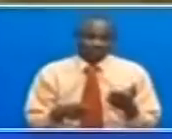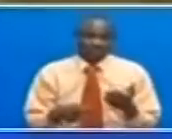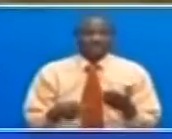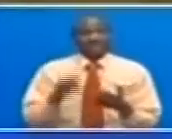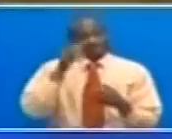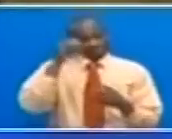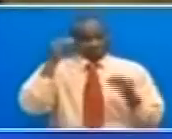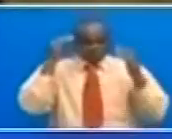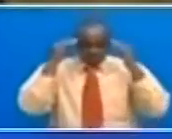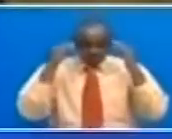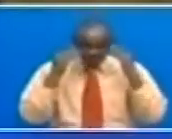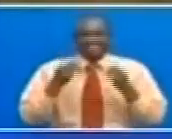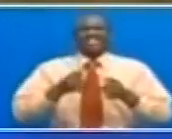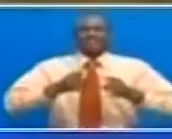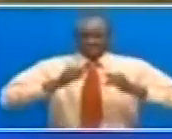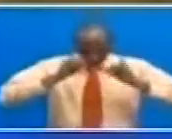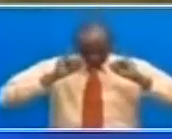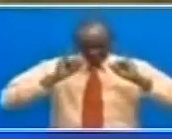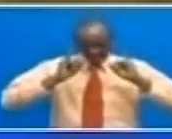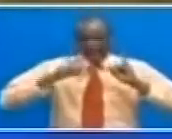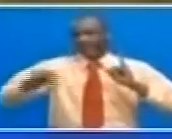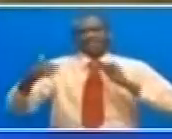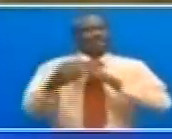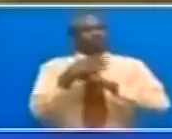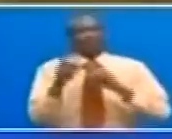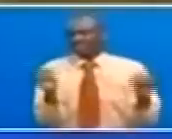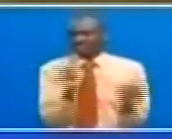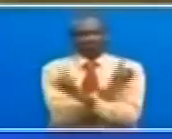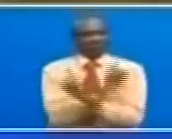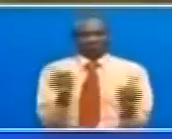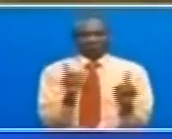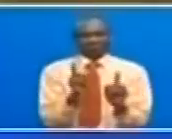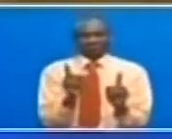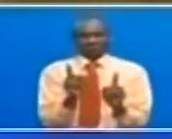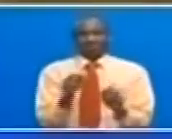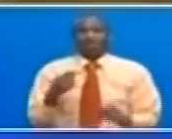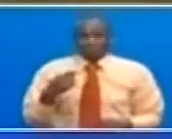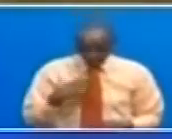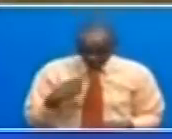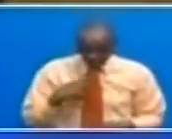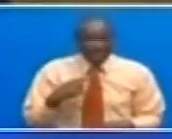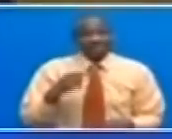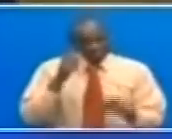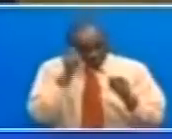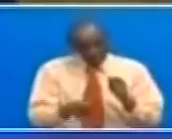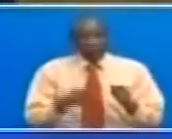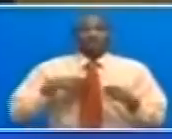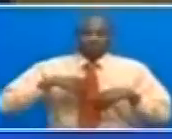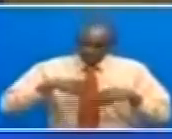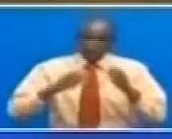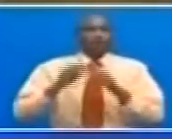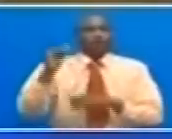judiciary is very, very independent, and we judges will stick to our oath of